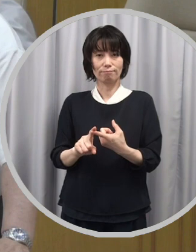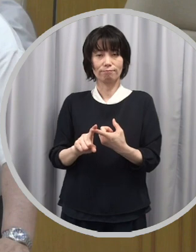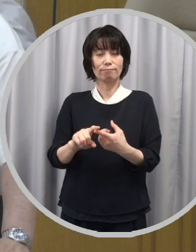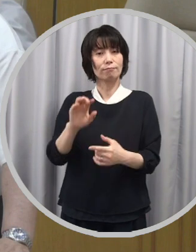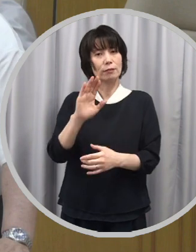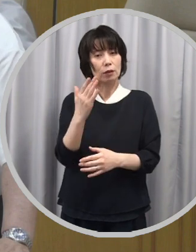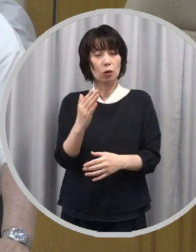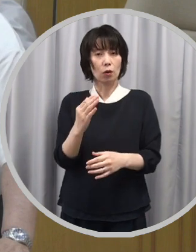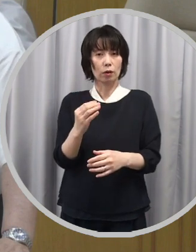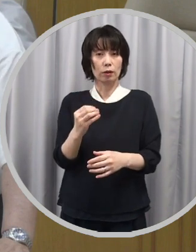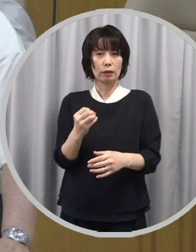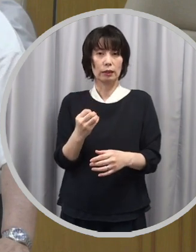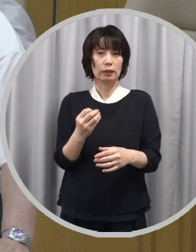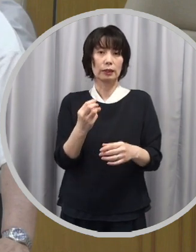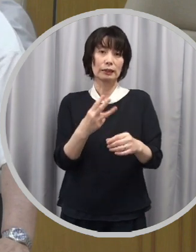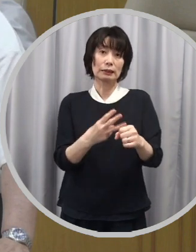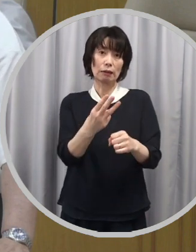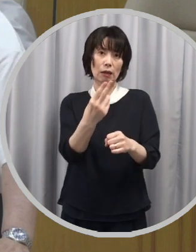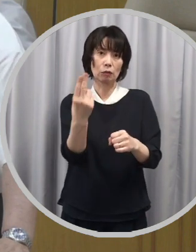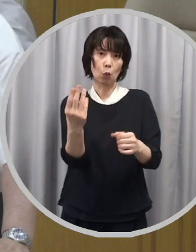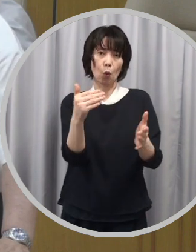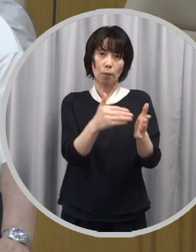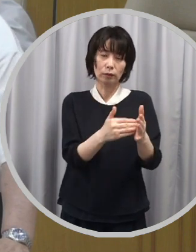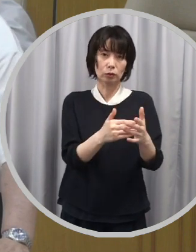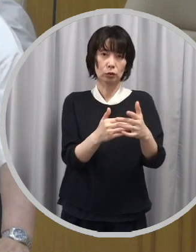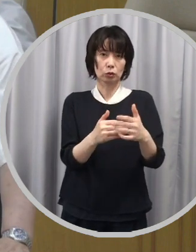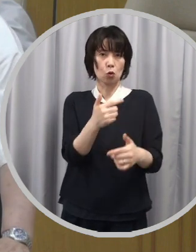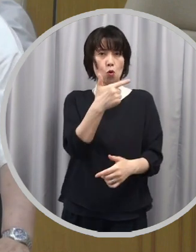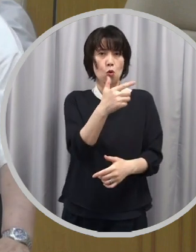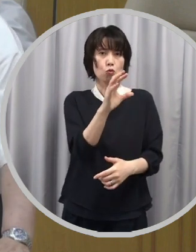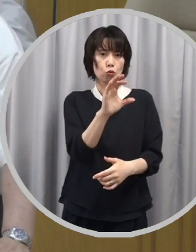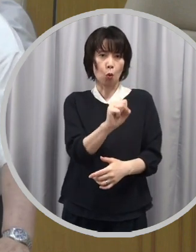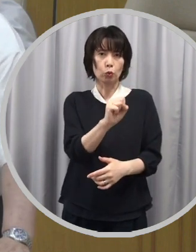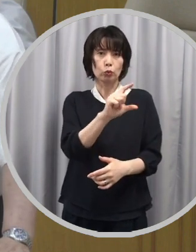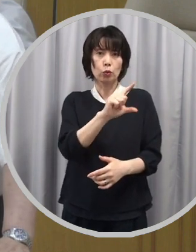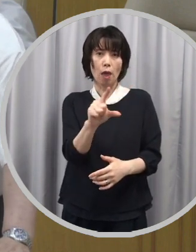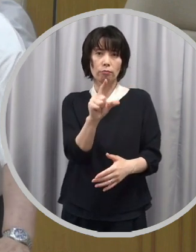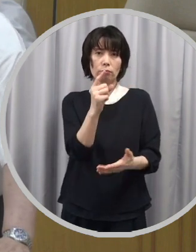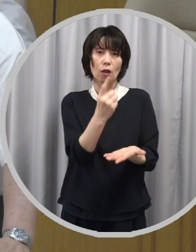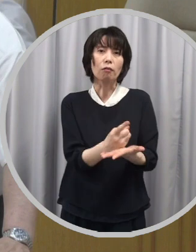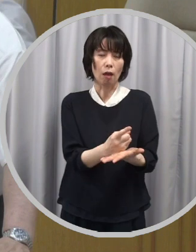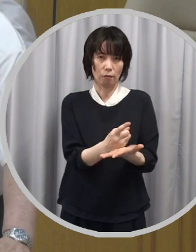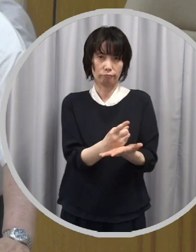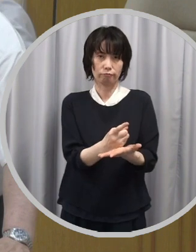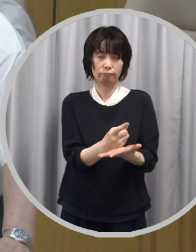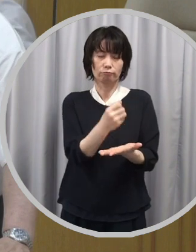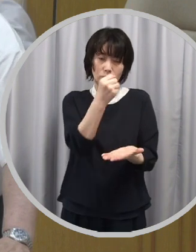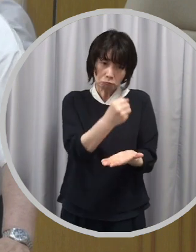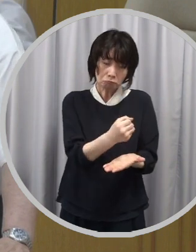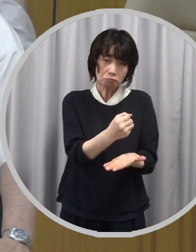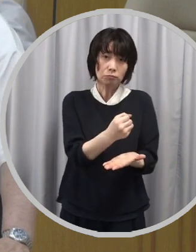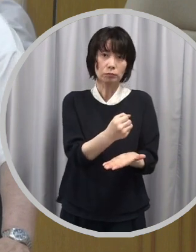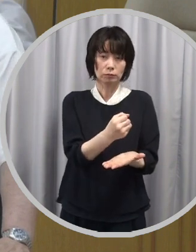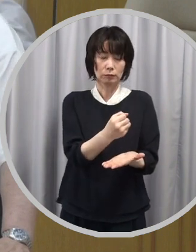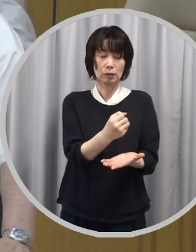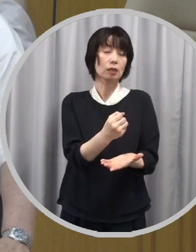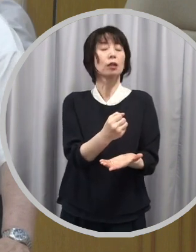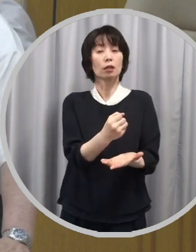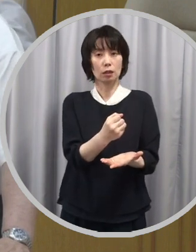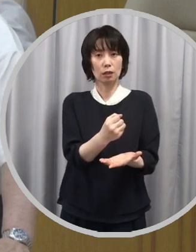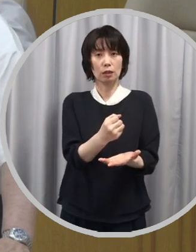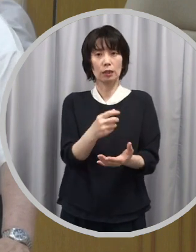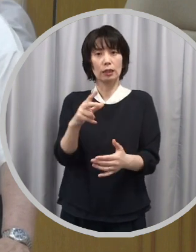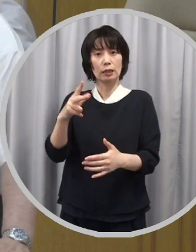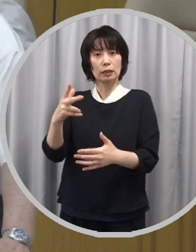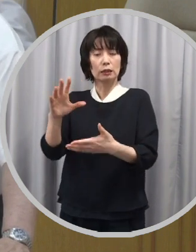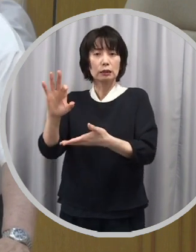年度末までには6億円しか積まれておりません。どうしても市税収入の伸びだ